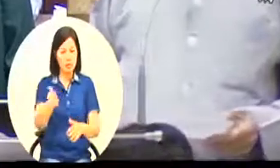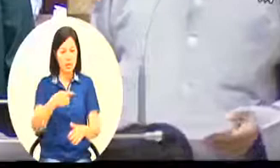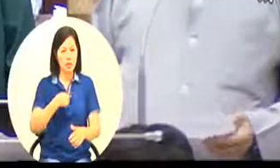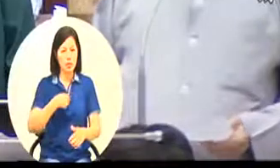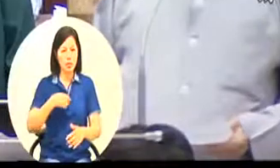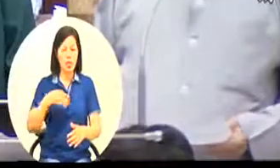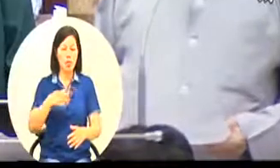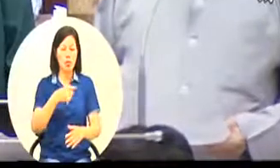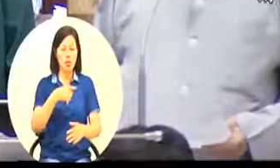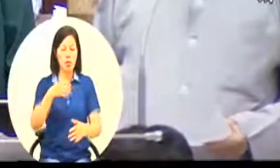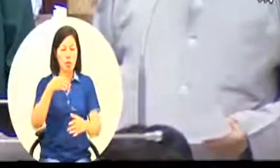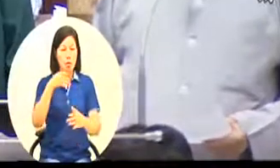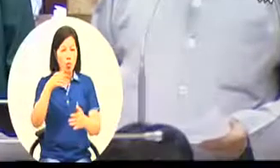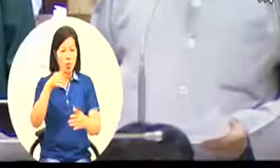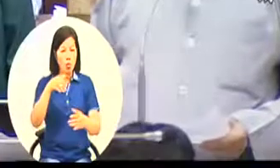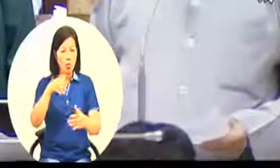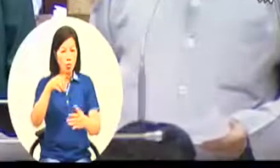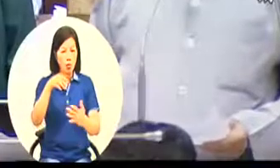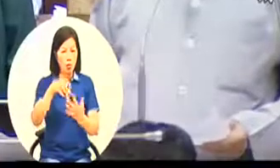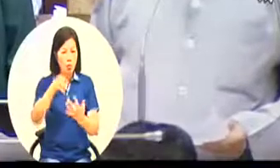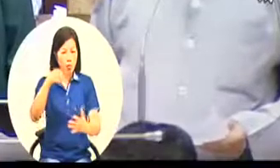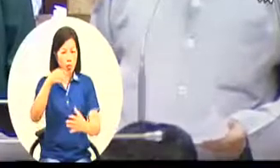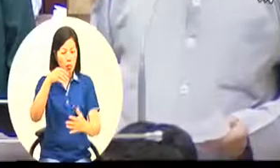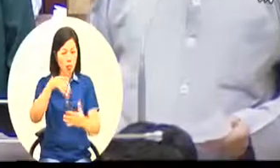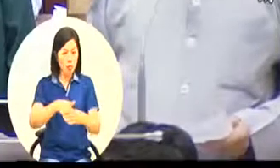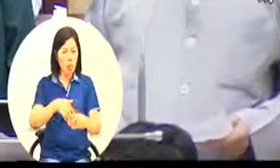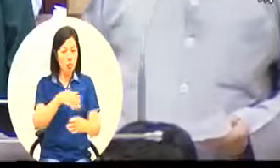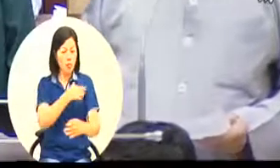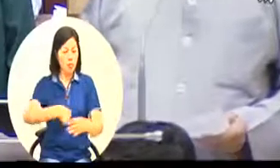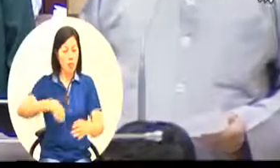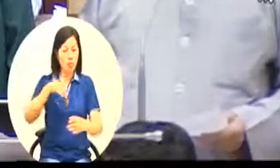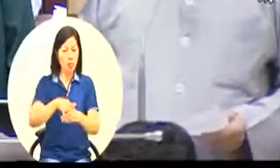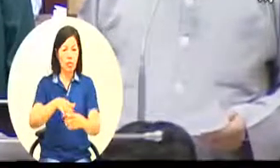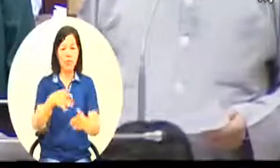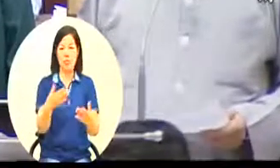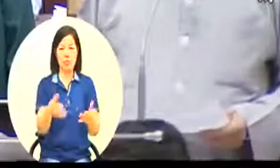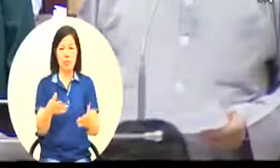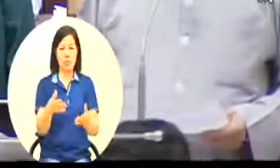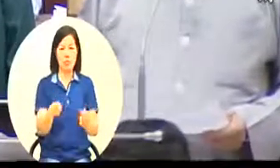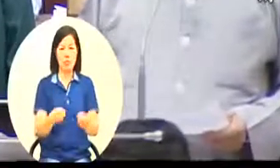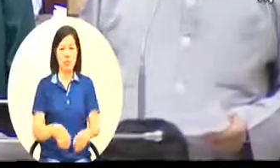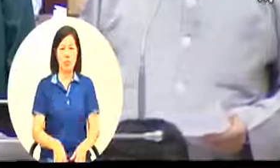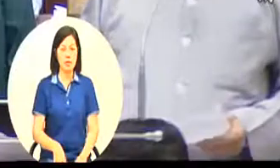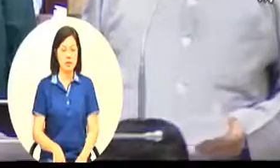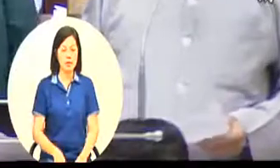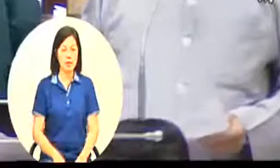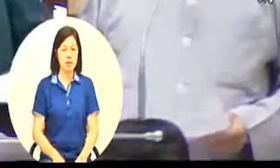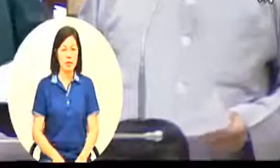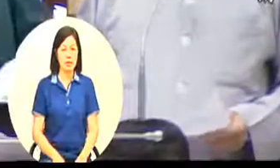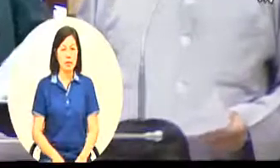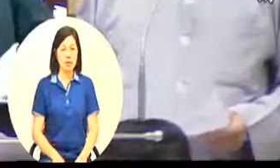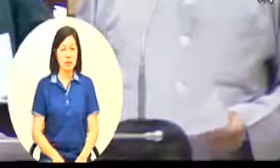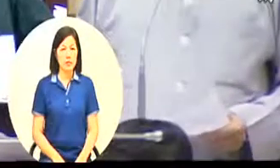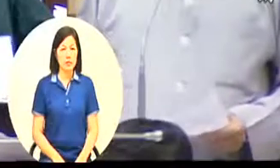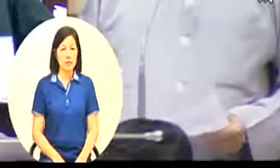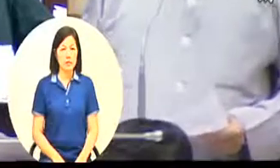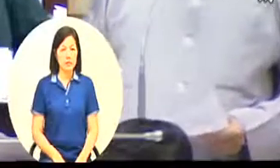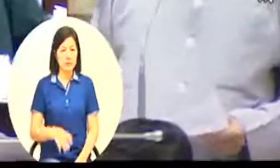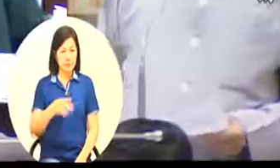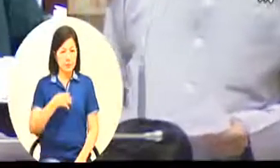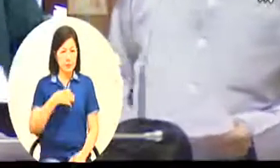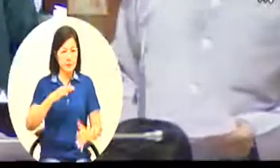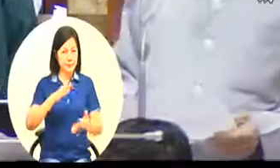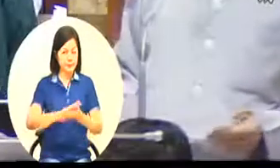所以讲这个关心是认为讲阿扁总统这个问题，确实是需要去面